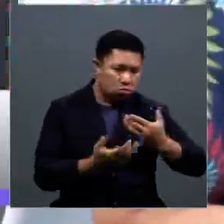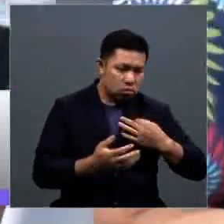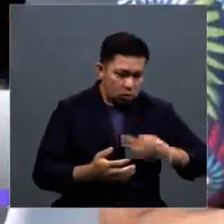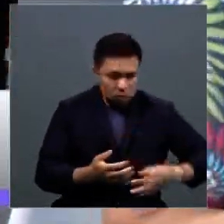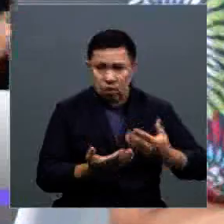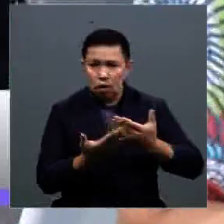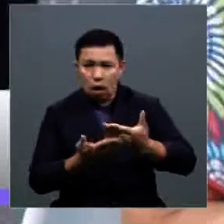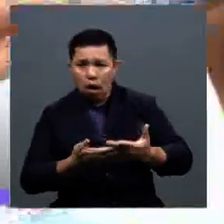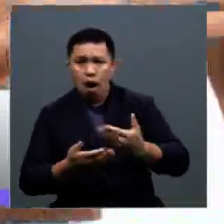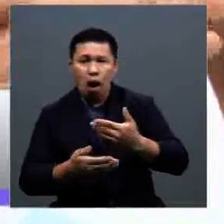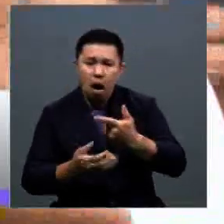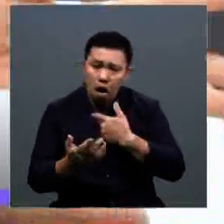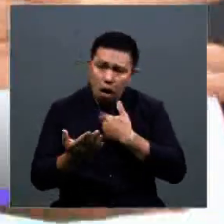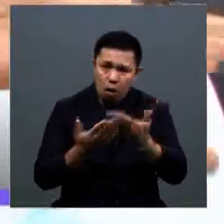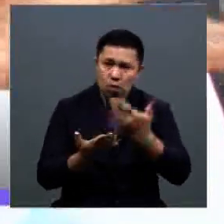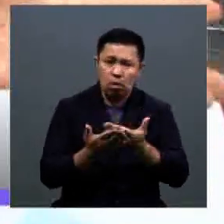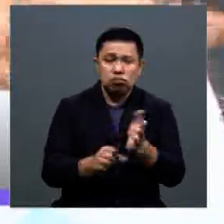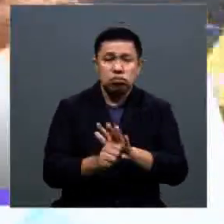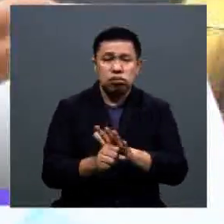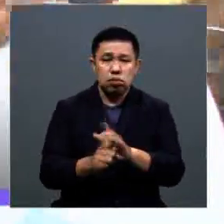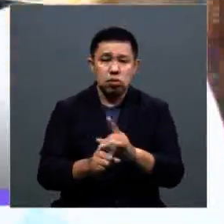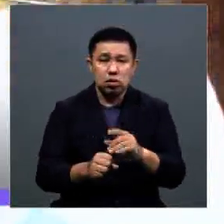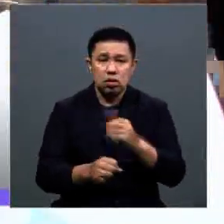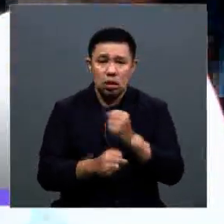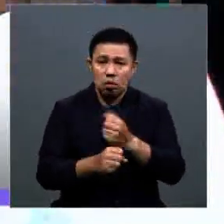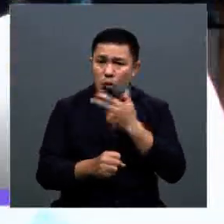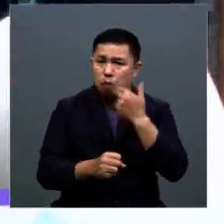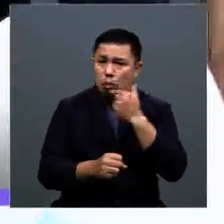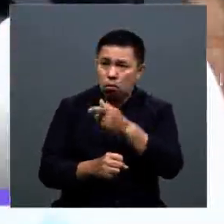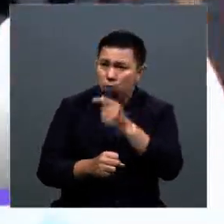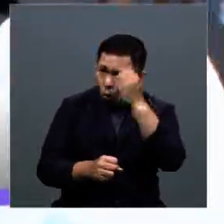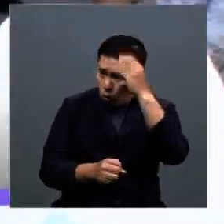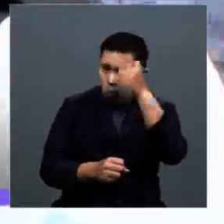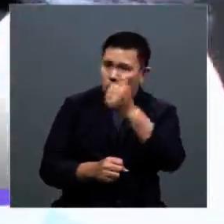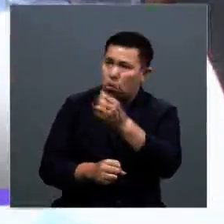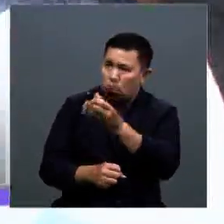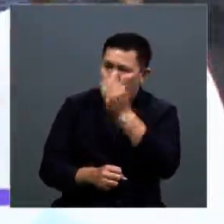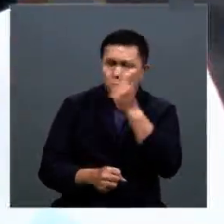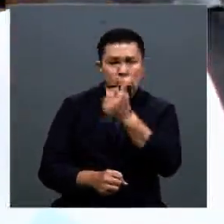ยราคาก็ย่อมเยาว์รู้นี่ที่ให้มาในการทำขนมอะไรก็โอเคค่ะดี